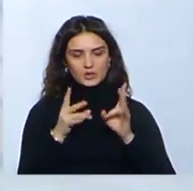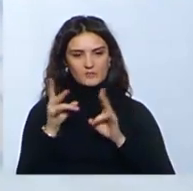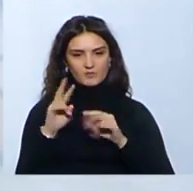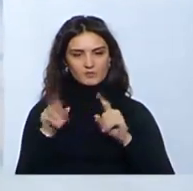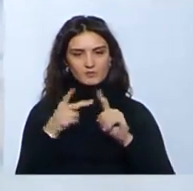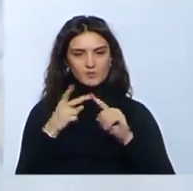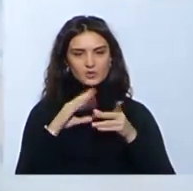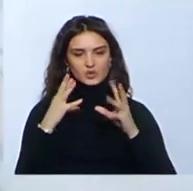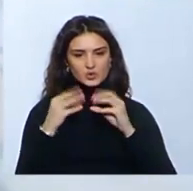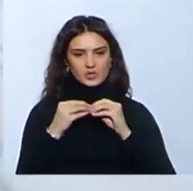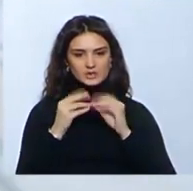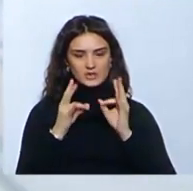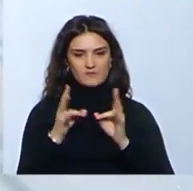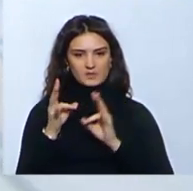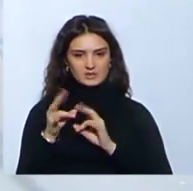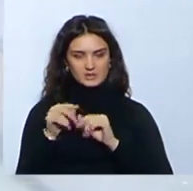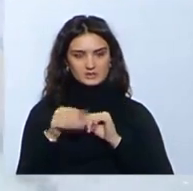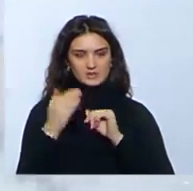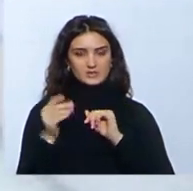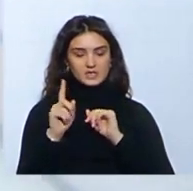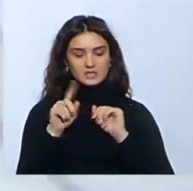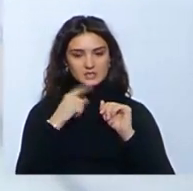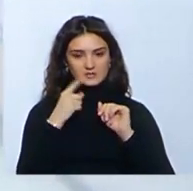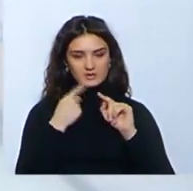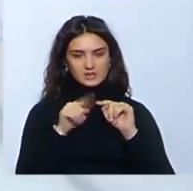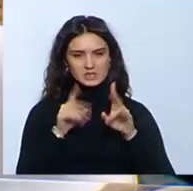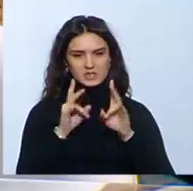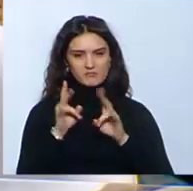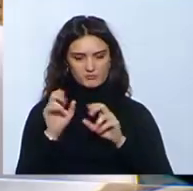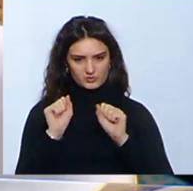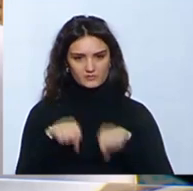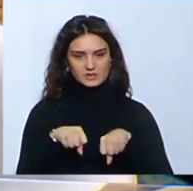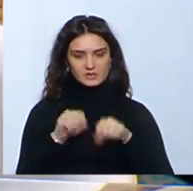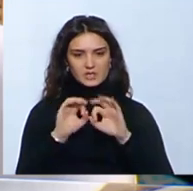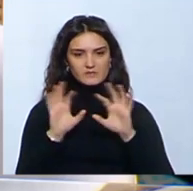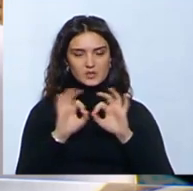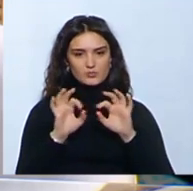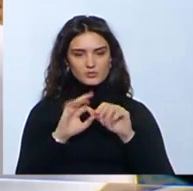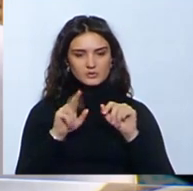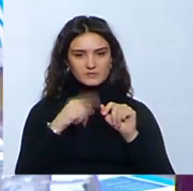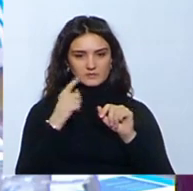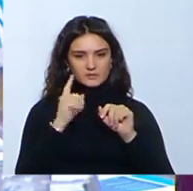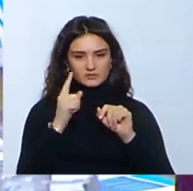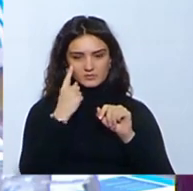მეორეა ზოგადი ტრავმატიზმი. თქვენ რაც დაასახელეთ, ეს ტრავმები შეგვიძლია განვაზოგადოთ და ვთქვათ, რომ